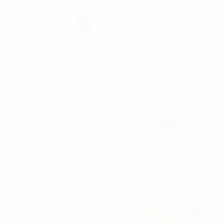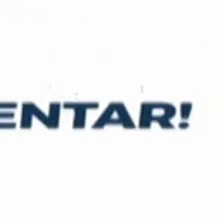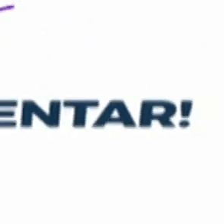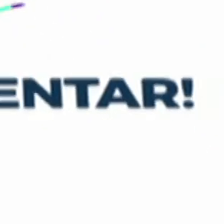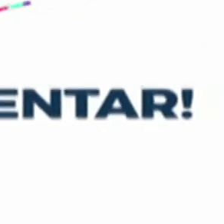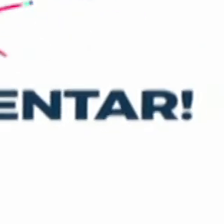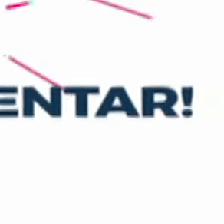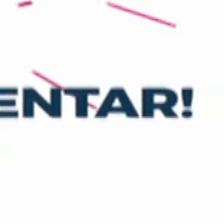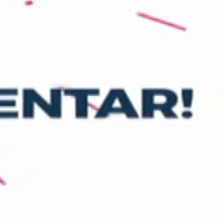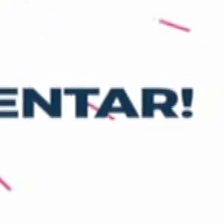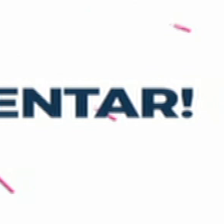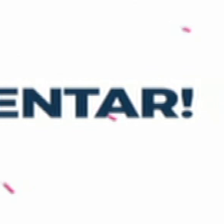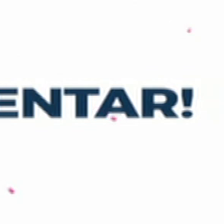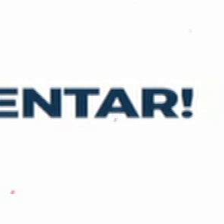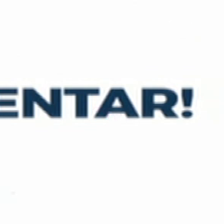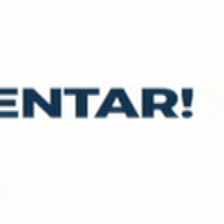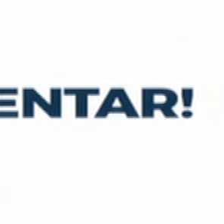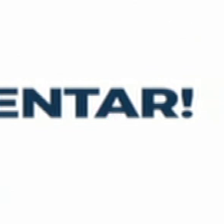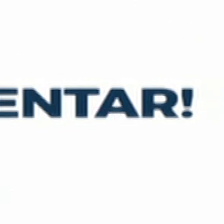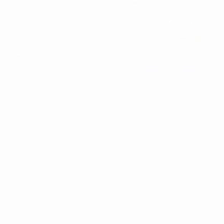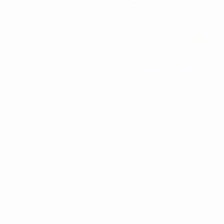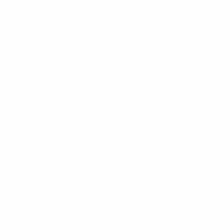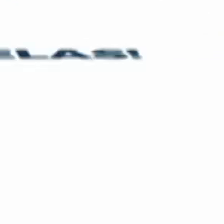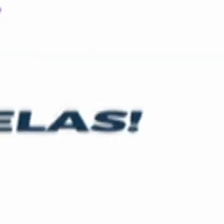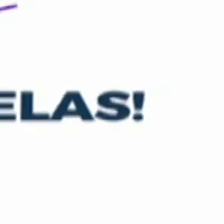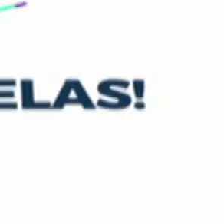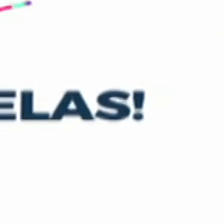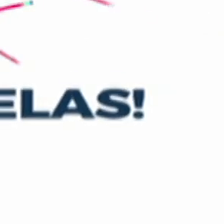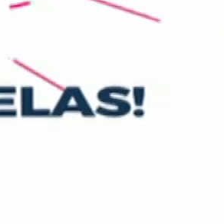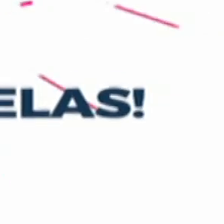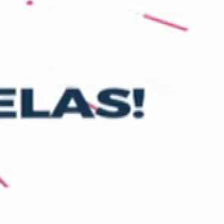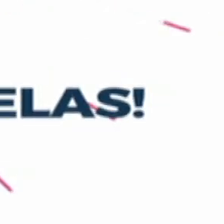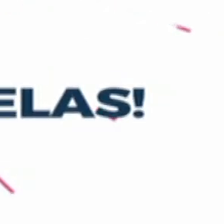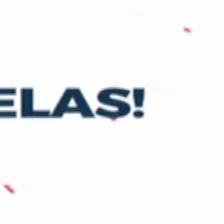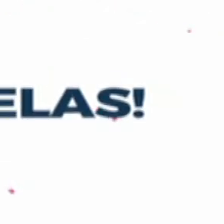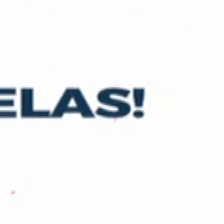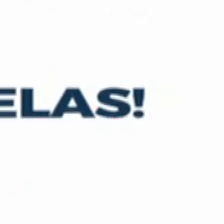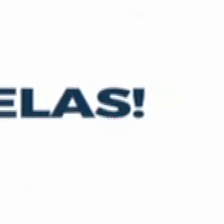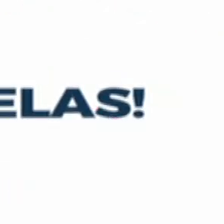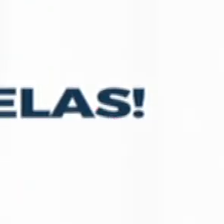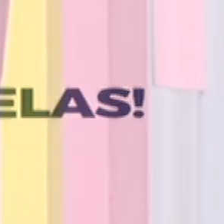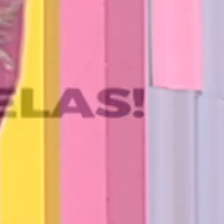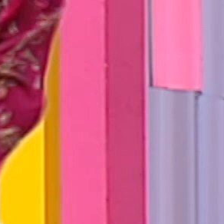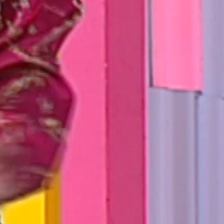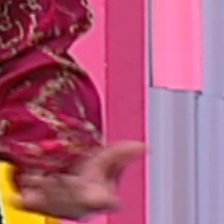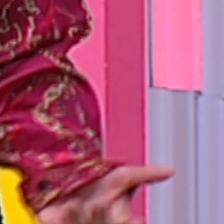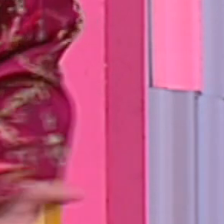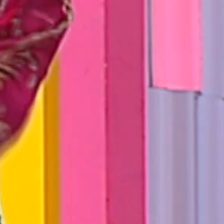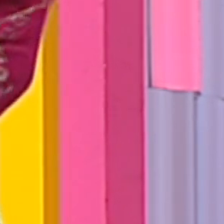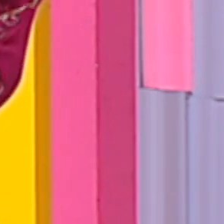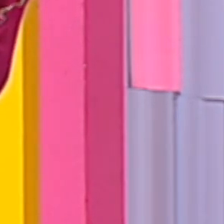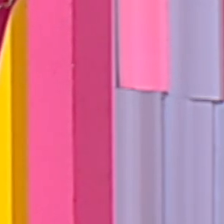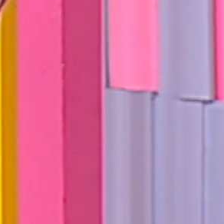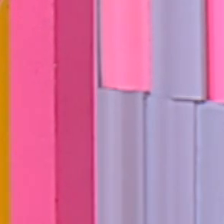Hai Sidik TV GPM Sidik TV GPM Oke